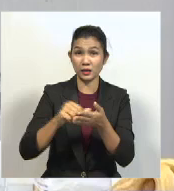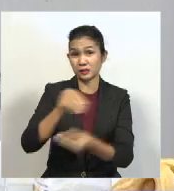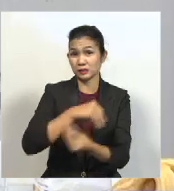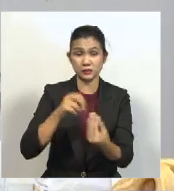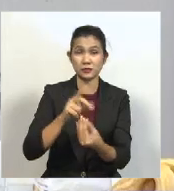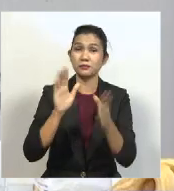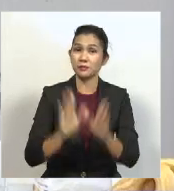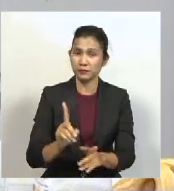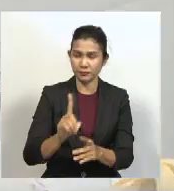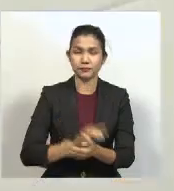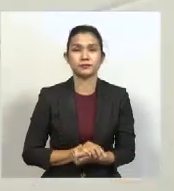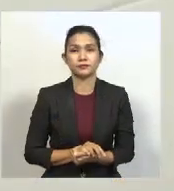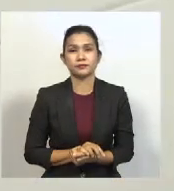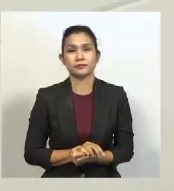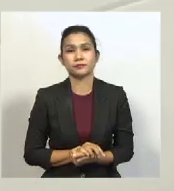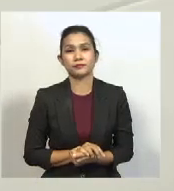ไร